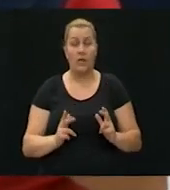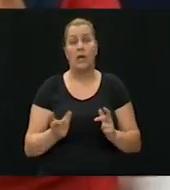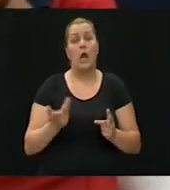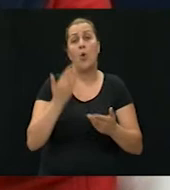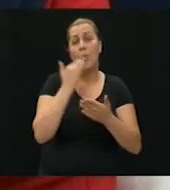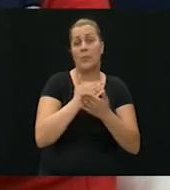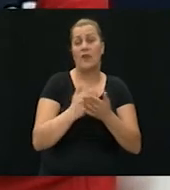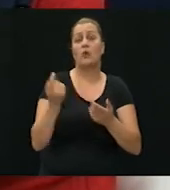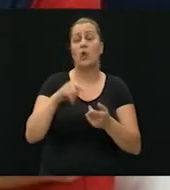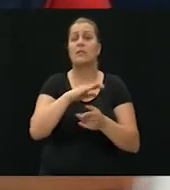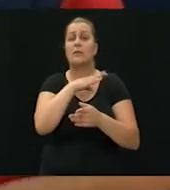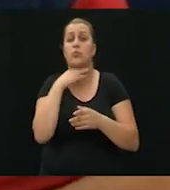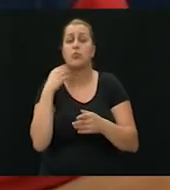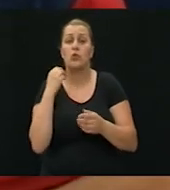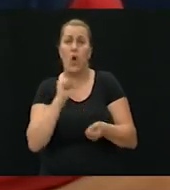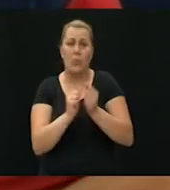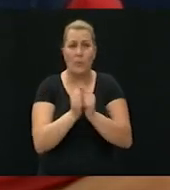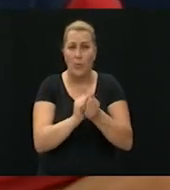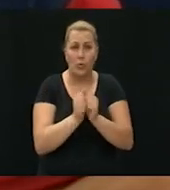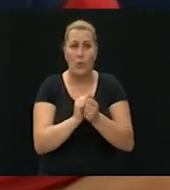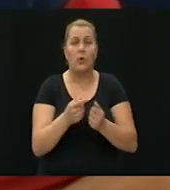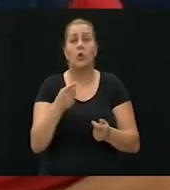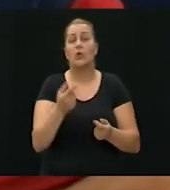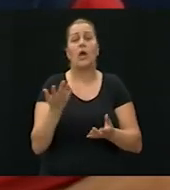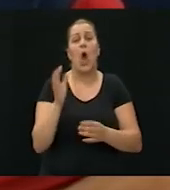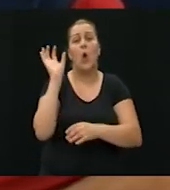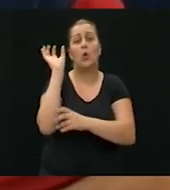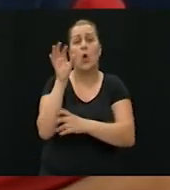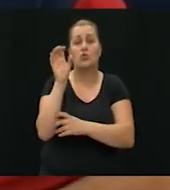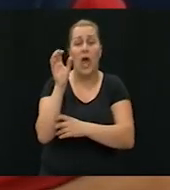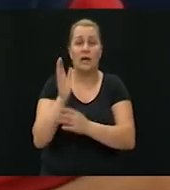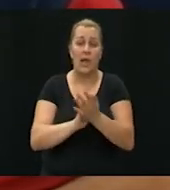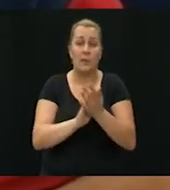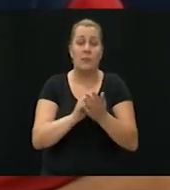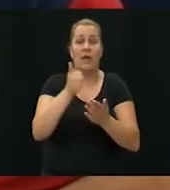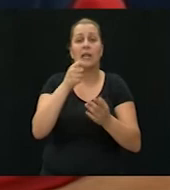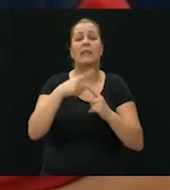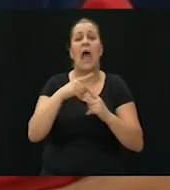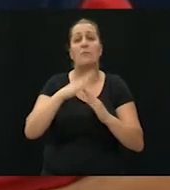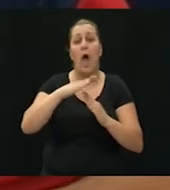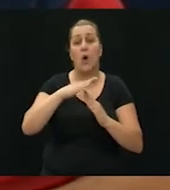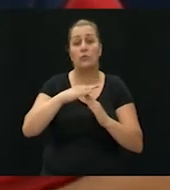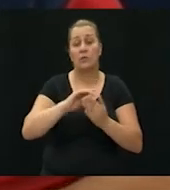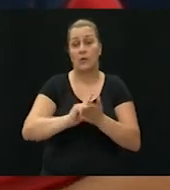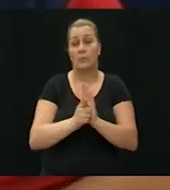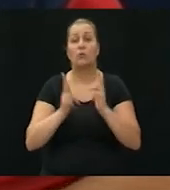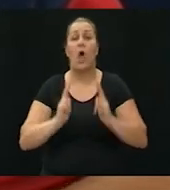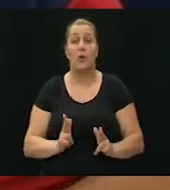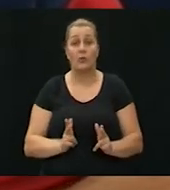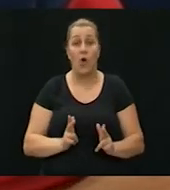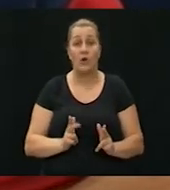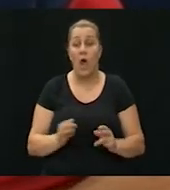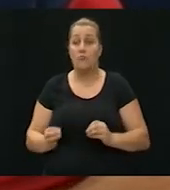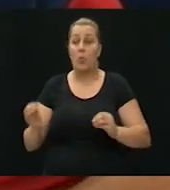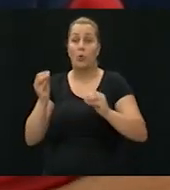pravilu, dosta bitaka, pa kratki odmor, onako kao u košarci, jedna time out, kratka minuta odmora, rekli bismo to tako, popuna u ljudstvu,